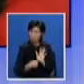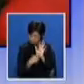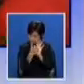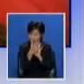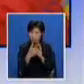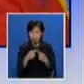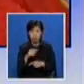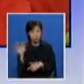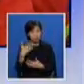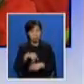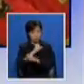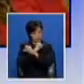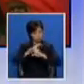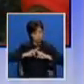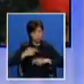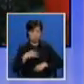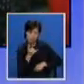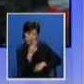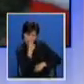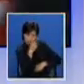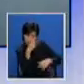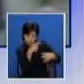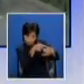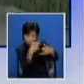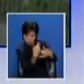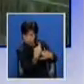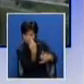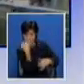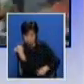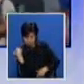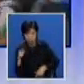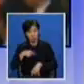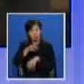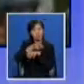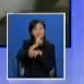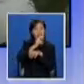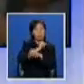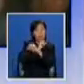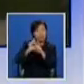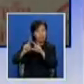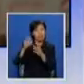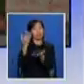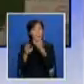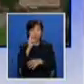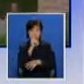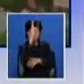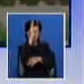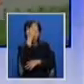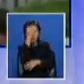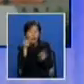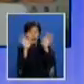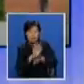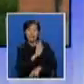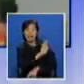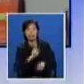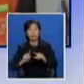ผู้ก่อการร้ายที่ติดอาวุธแล้วก็การใช้การปรามนะครับซึ่งจะไม่เป็นการมุ่งต่อชีวิตของพี่น้องประช